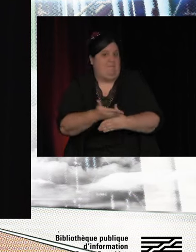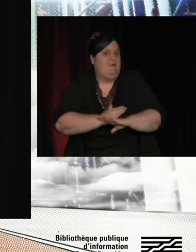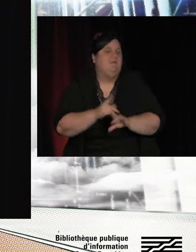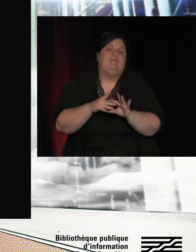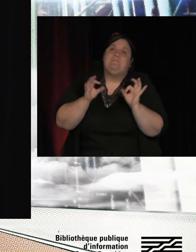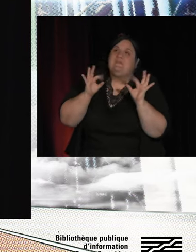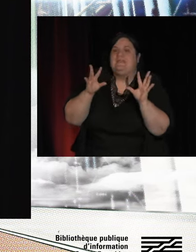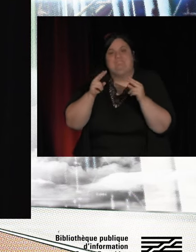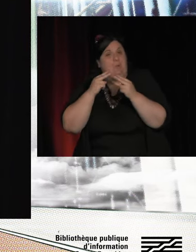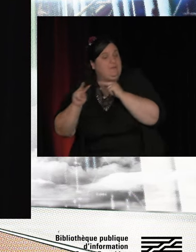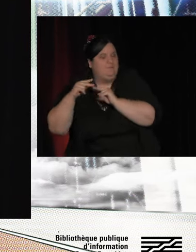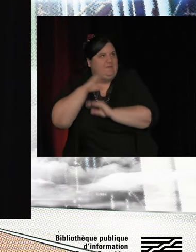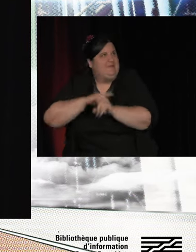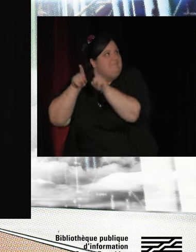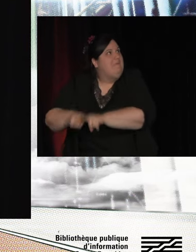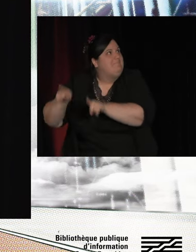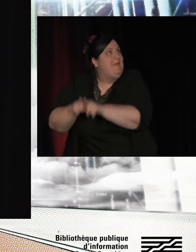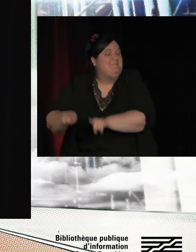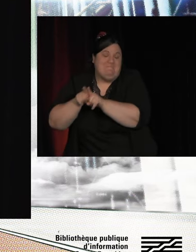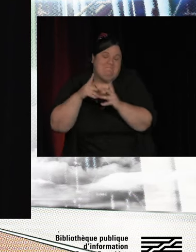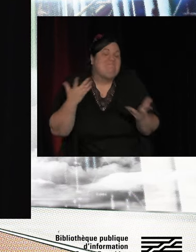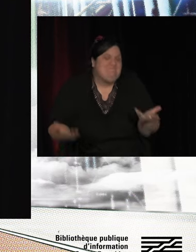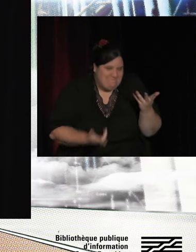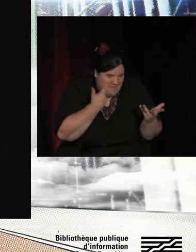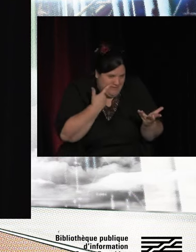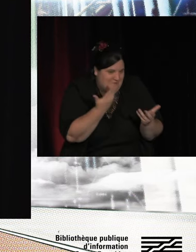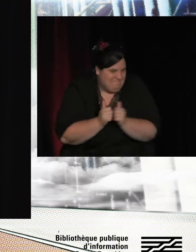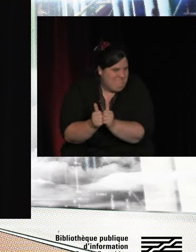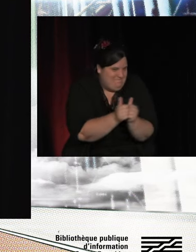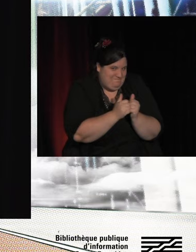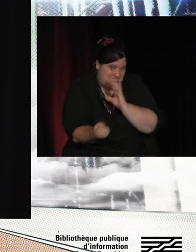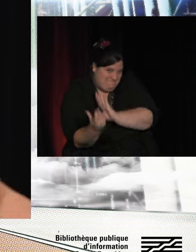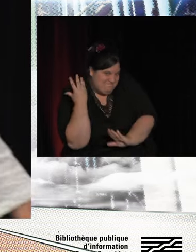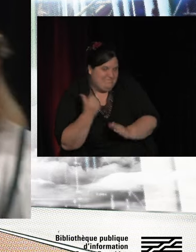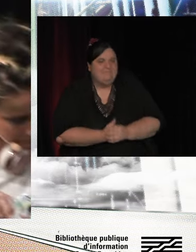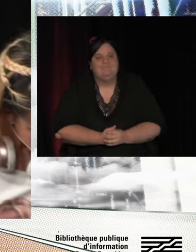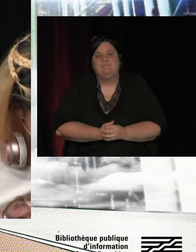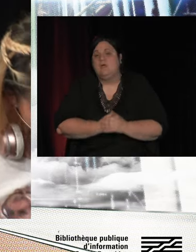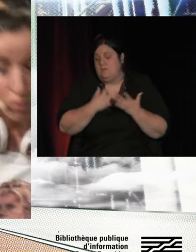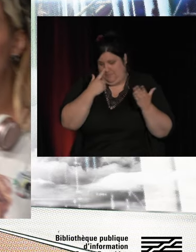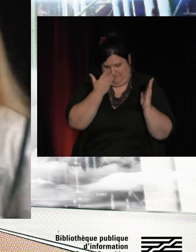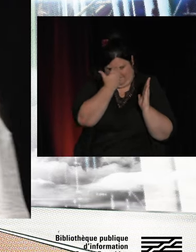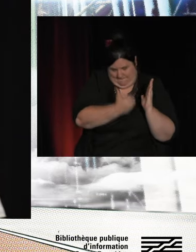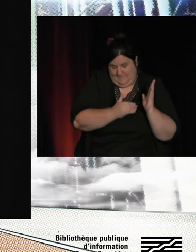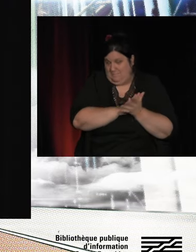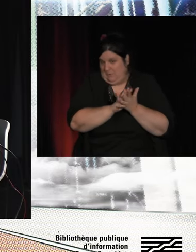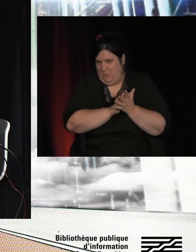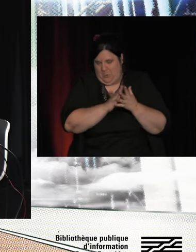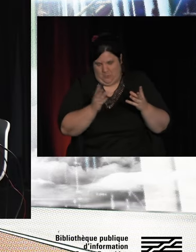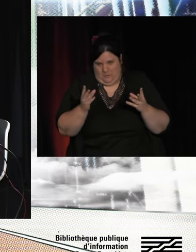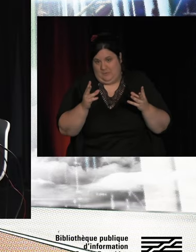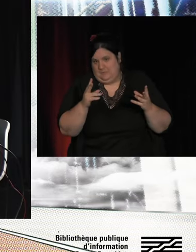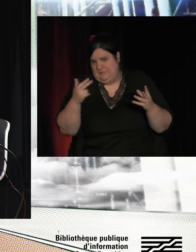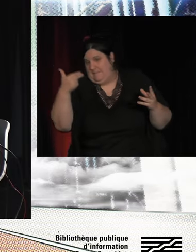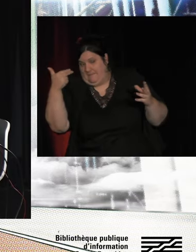d'autisme, mais ça, voilà, on va voir ça tous ensemble maintenant. J'ai des notes... Excusez-moi, je sors du champ de la